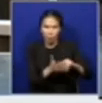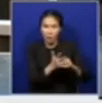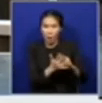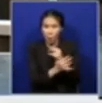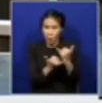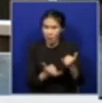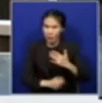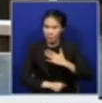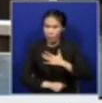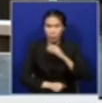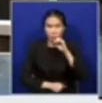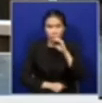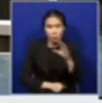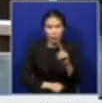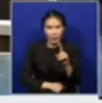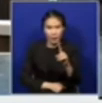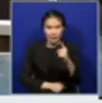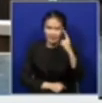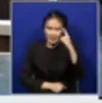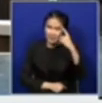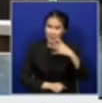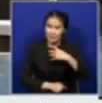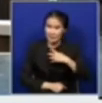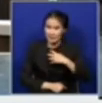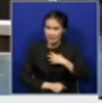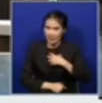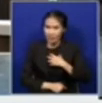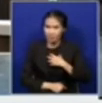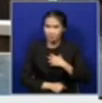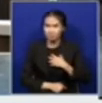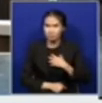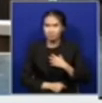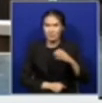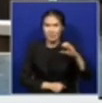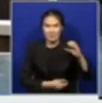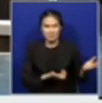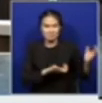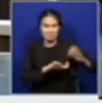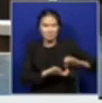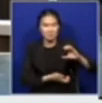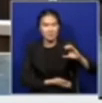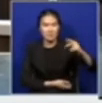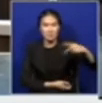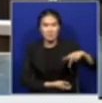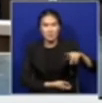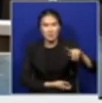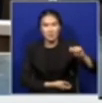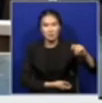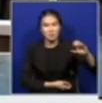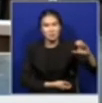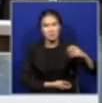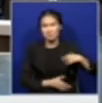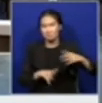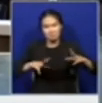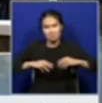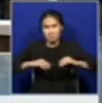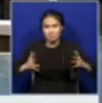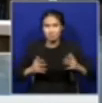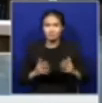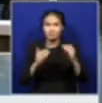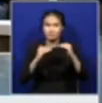งเจตจำนงว่าเราต่อต้าน CPTPP ครับผม ครับขอเ